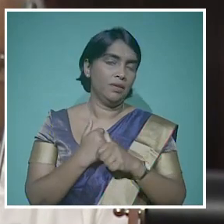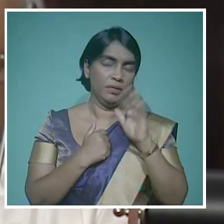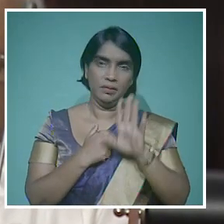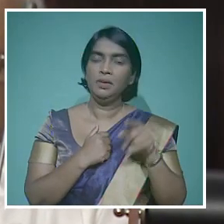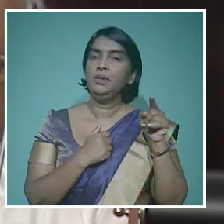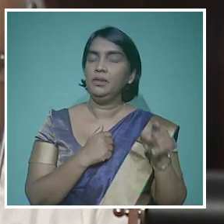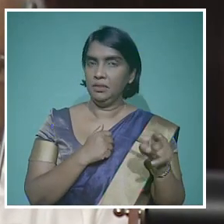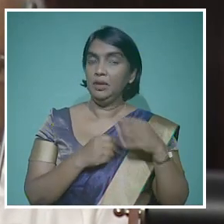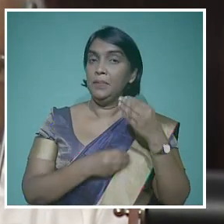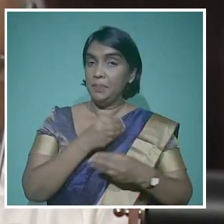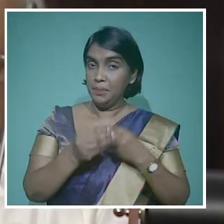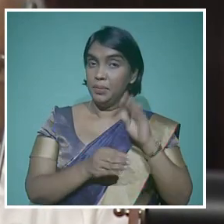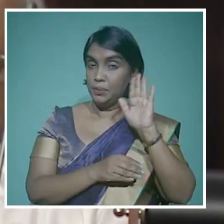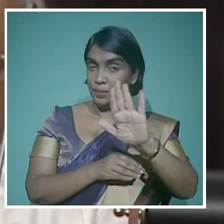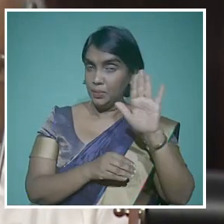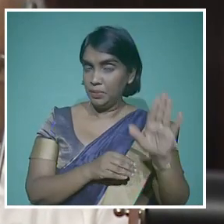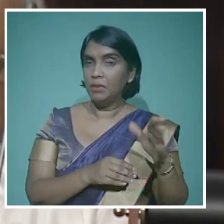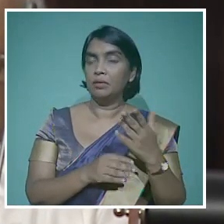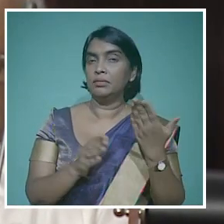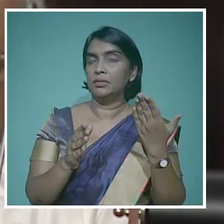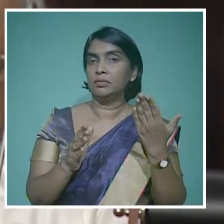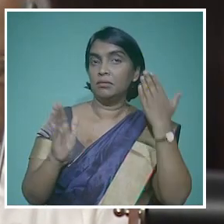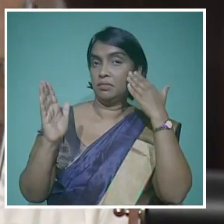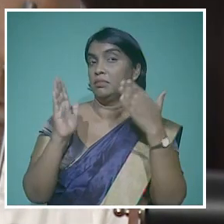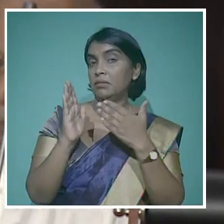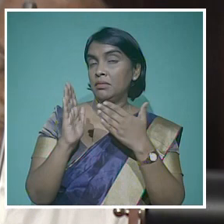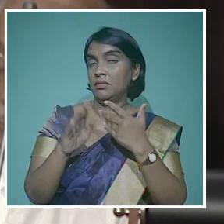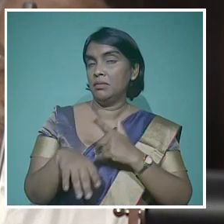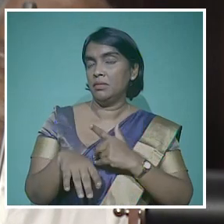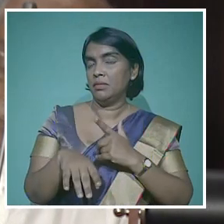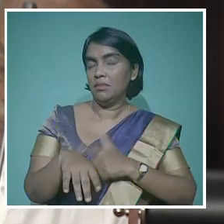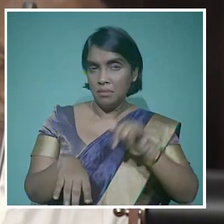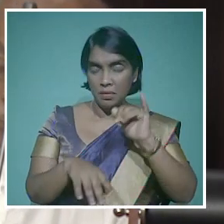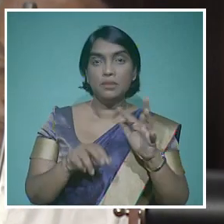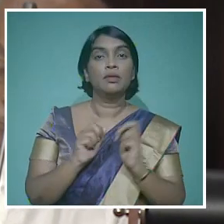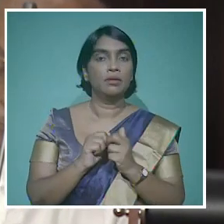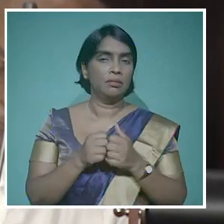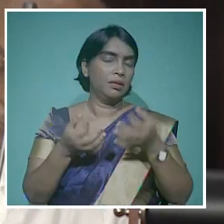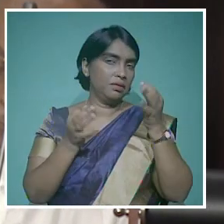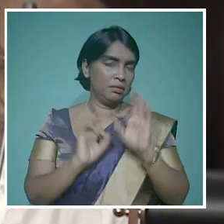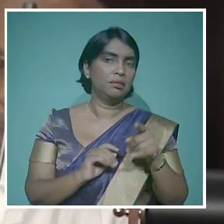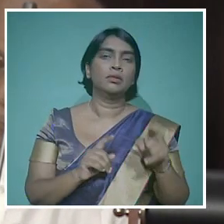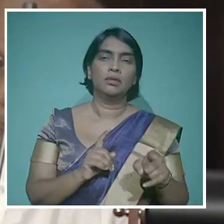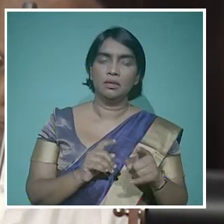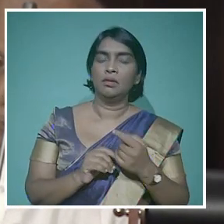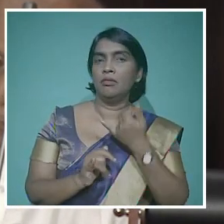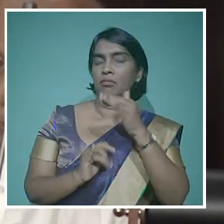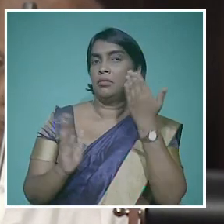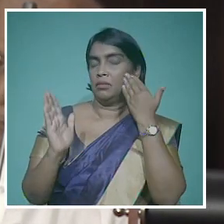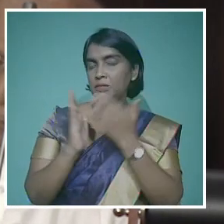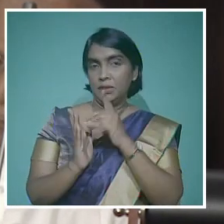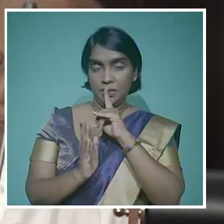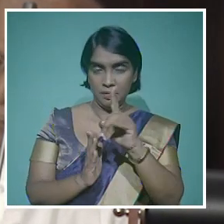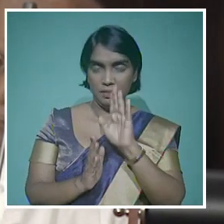අතර ව්‍යවසායකයන් විසින් අවදානම් දැරීමද නිසි ආකාරයෙන් ඇගයීමට ලක්විය